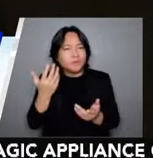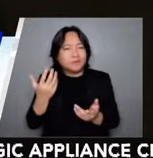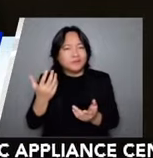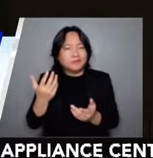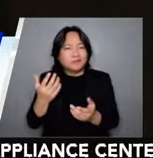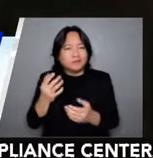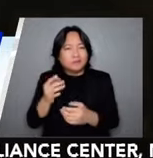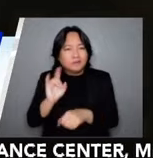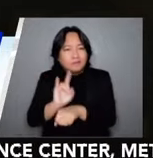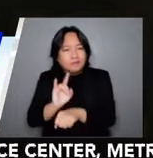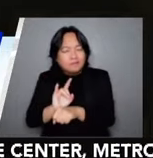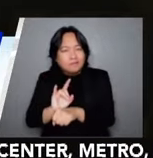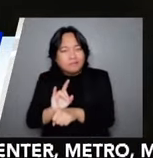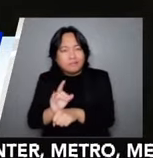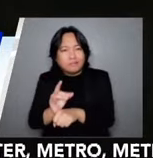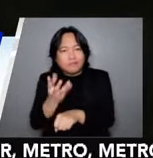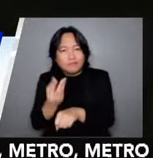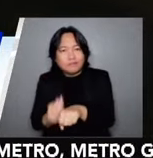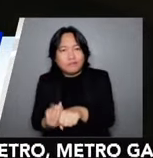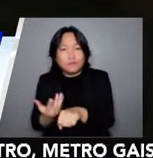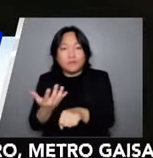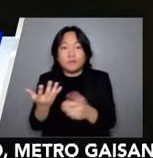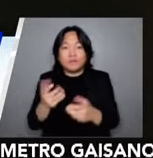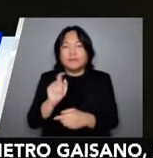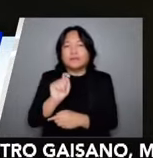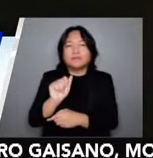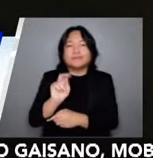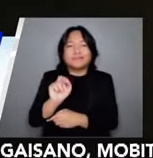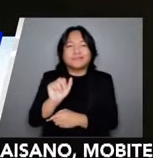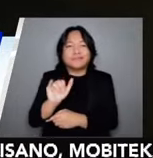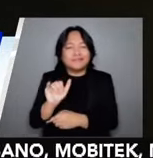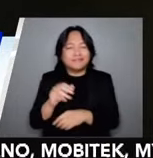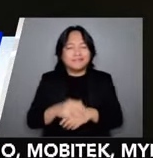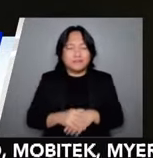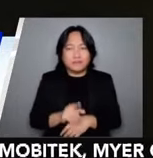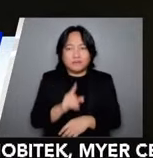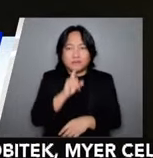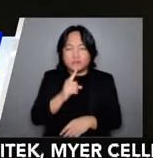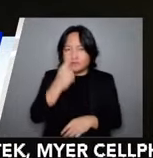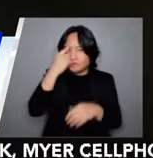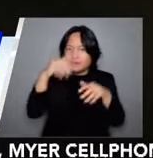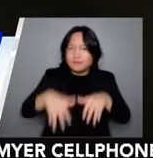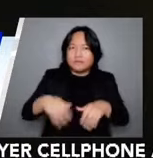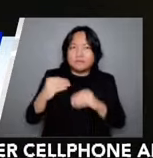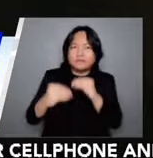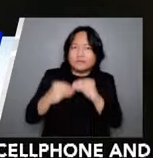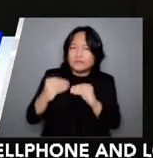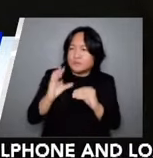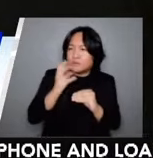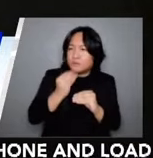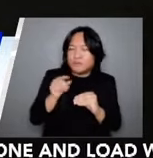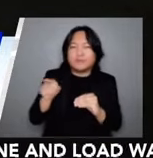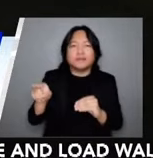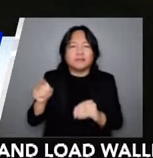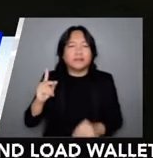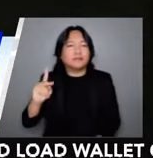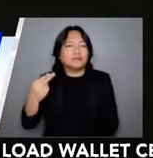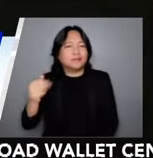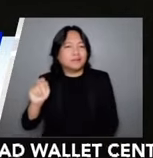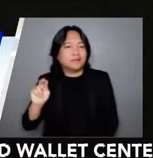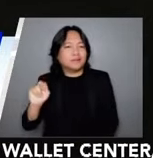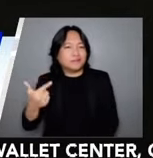ko. Totoo nga. May kissing scene niya. At kanino? Sabi ko, kay Miss Angeli Kang.